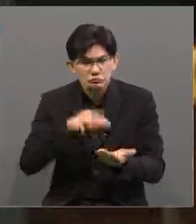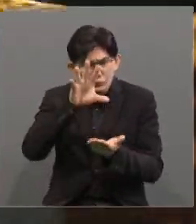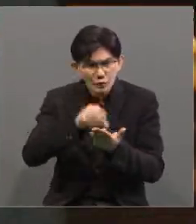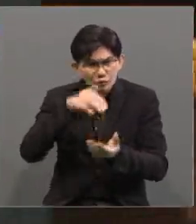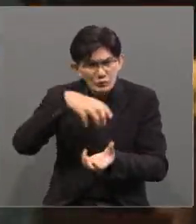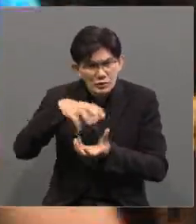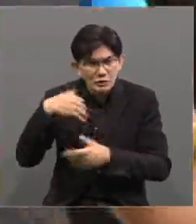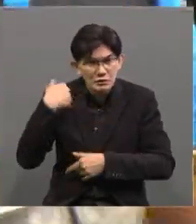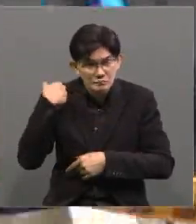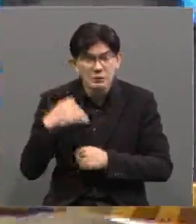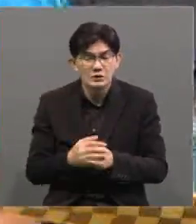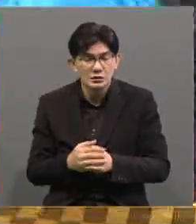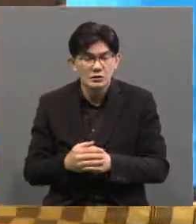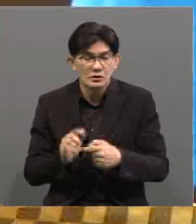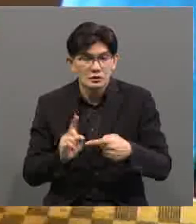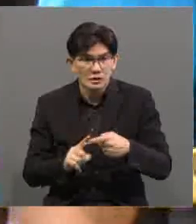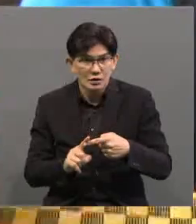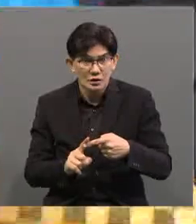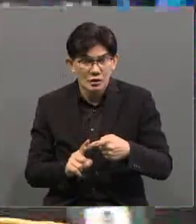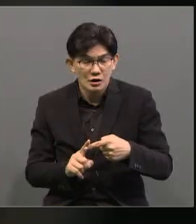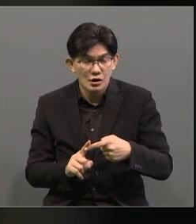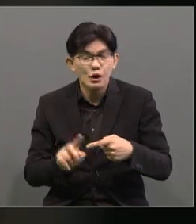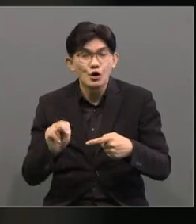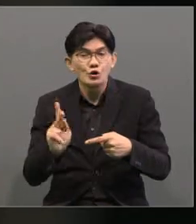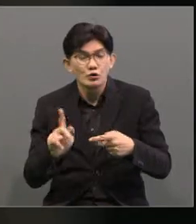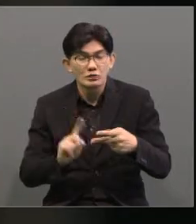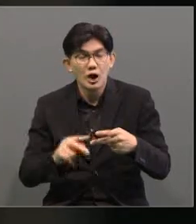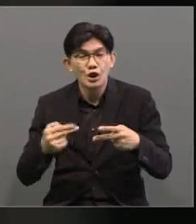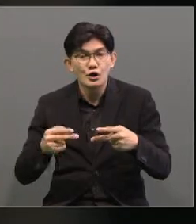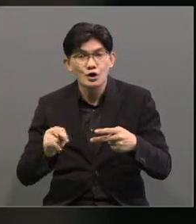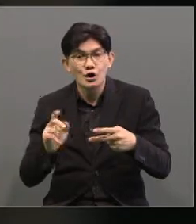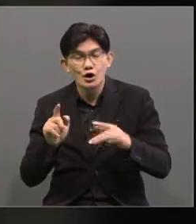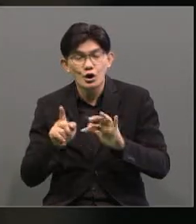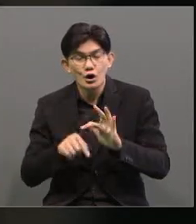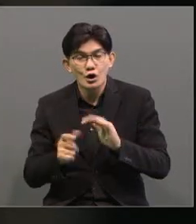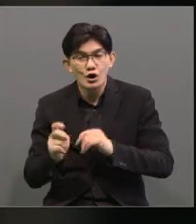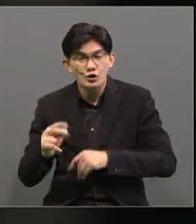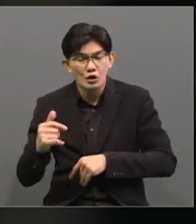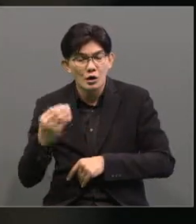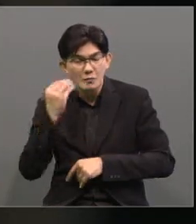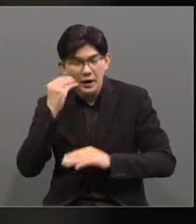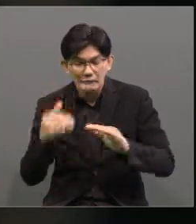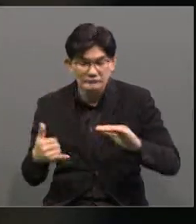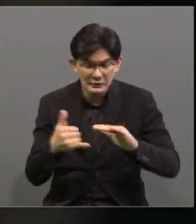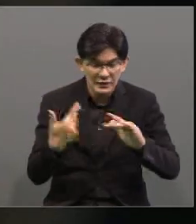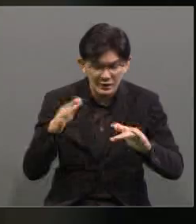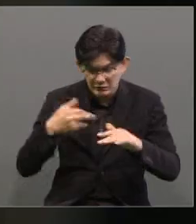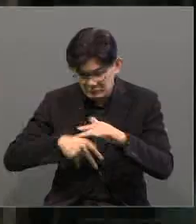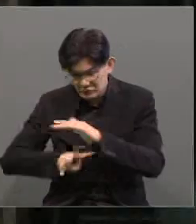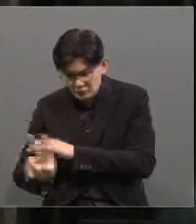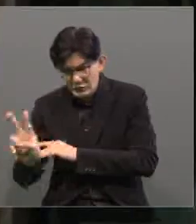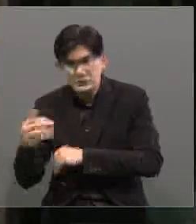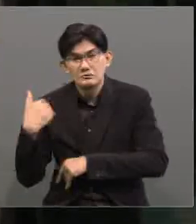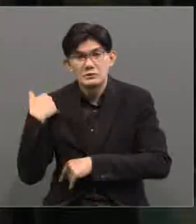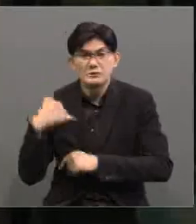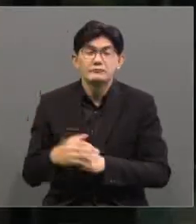ออกมาบอกว่ากำนันนกแล้วก็นายหน่องหรือว่านายธนัชชัยซึ่งเป็นมือปืนเนี่ยกลับมาที่บ้านจากนั้นก็หลบหนีไปกันทั้งส